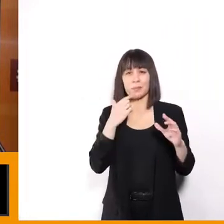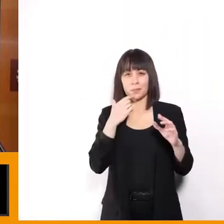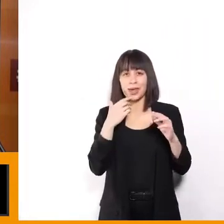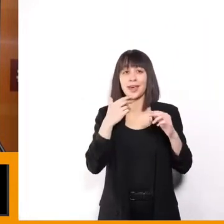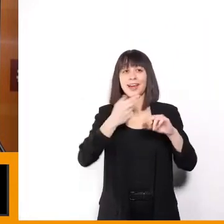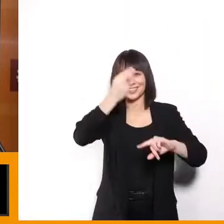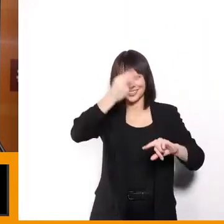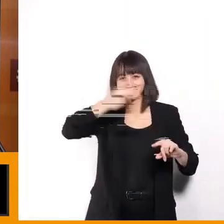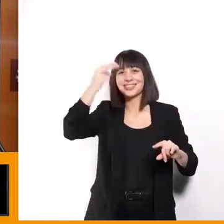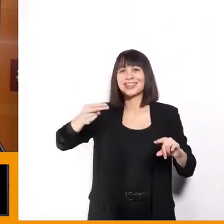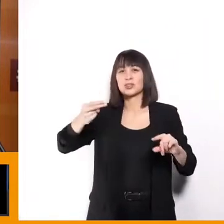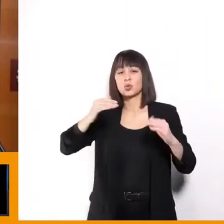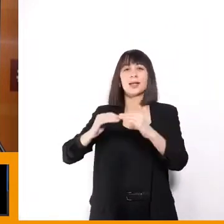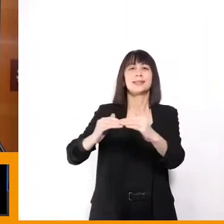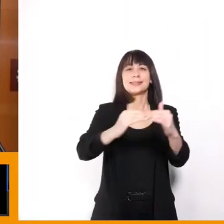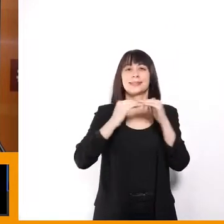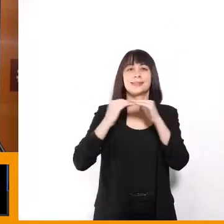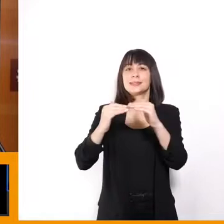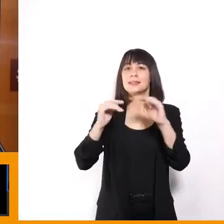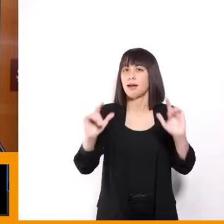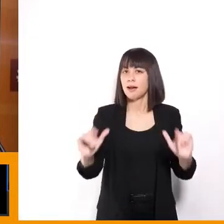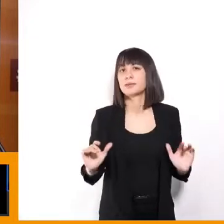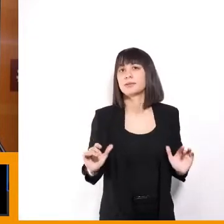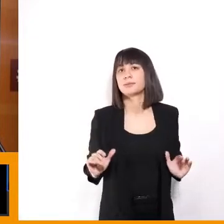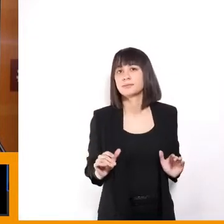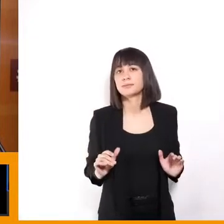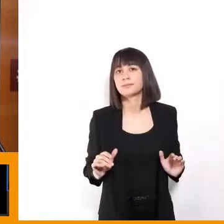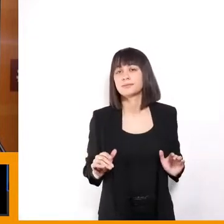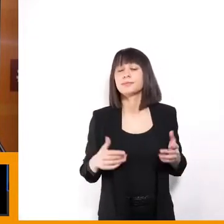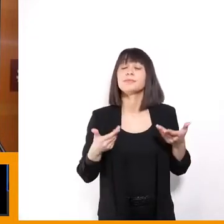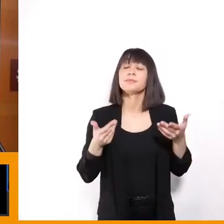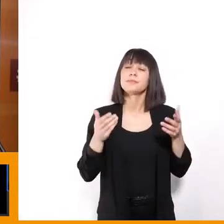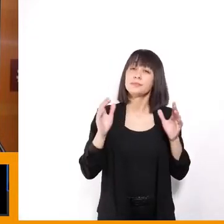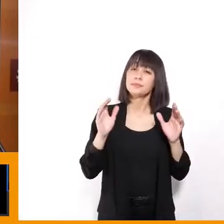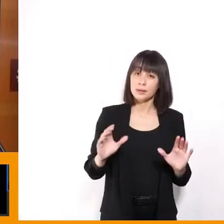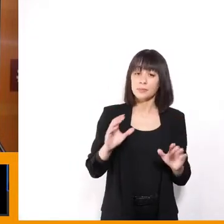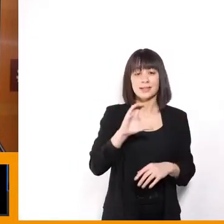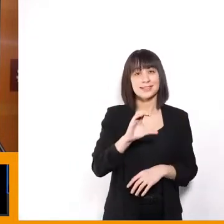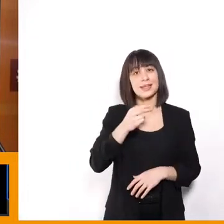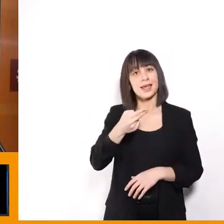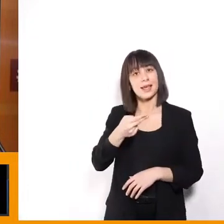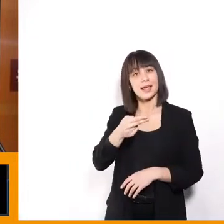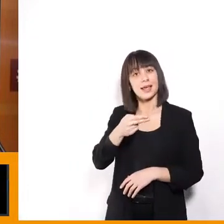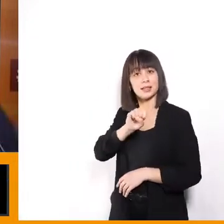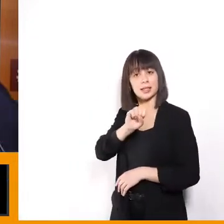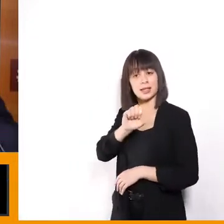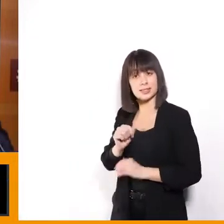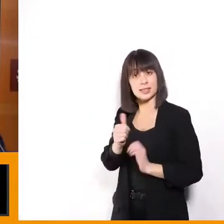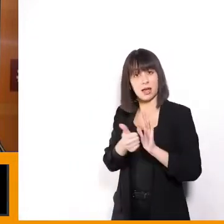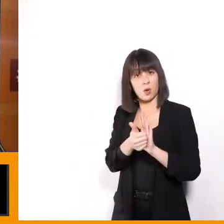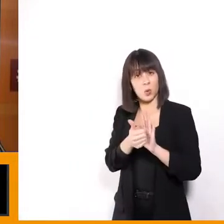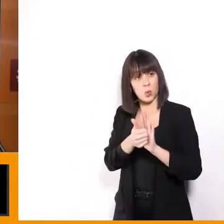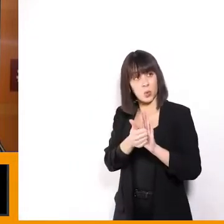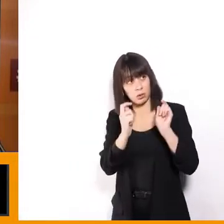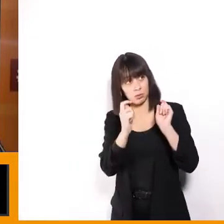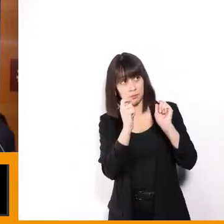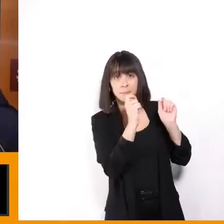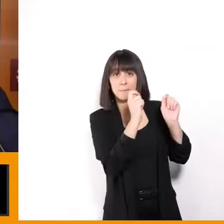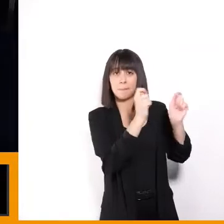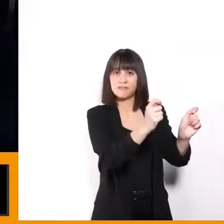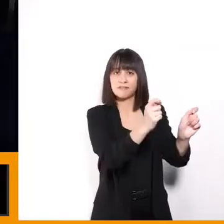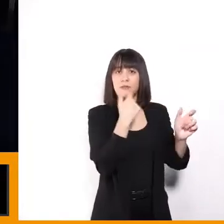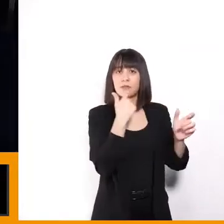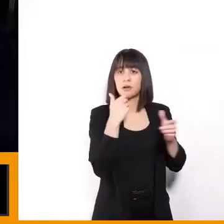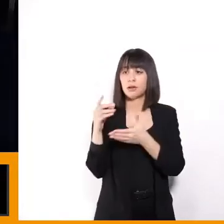puisse avoir, je dirais, cette harmonisation, avec comme rôle, donner à la CNSA, à la fois de venir soutenir les départements qui ne peuvent